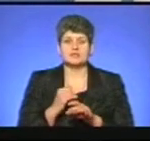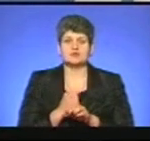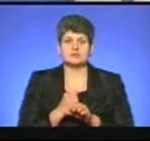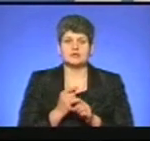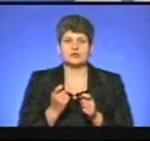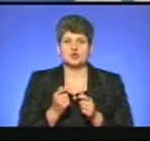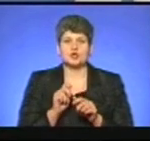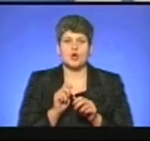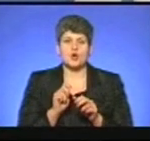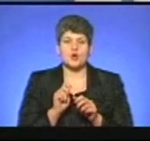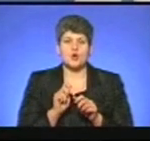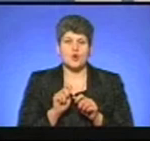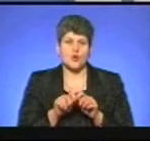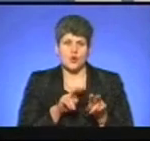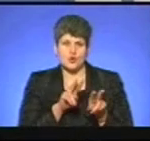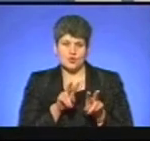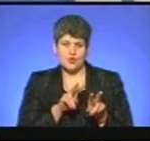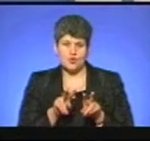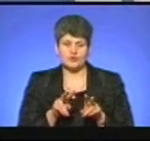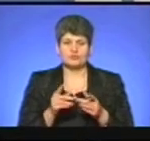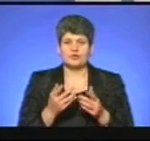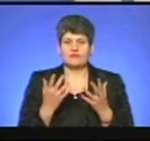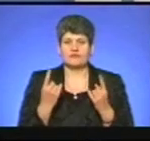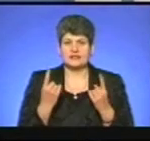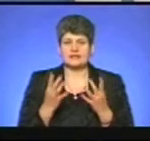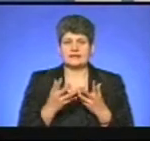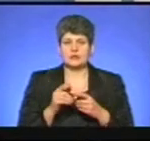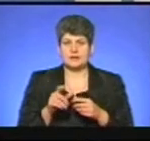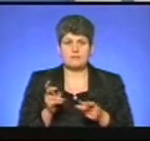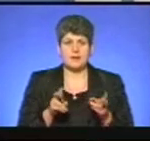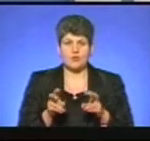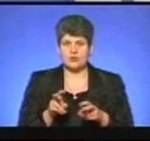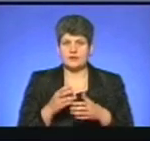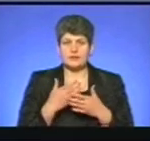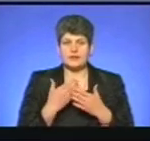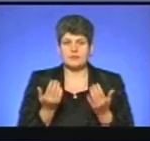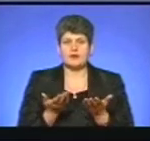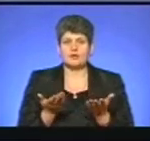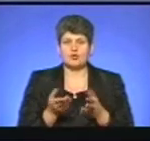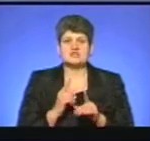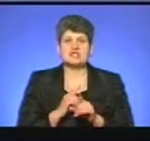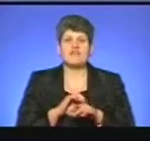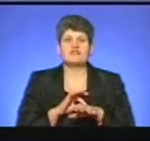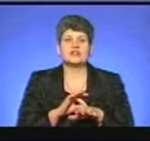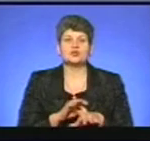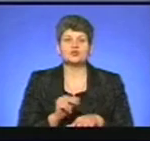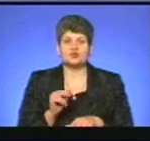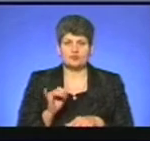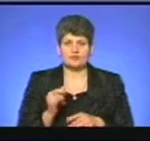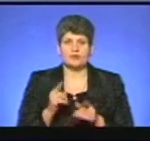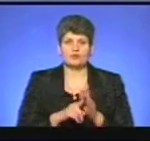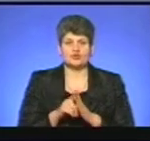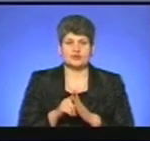трошки контролю, оскільки коли велика кількість людей приходить і немає якогось ведучого, то вони починають